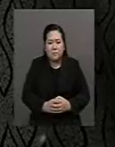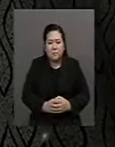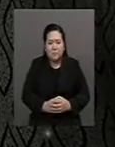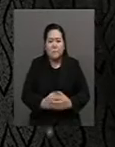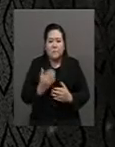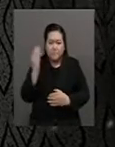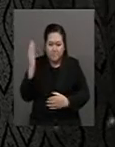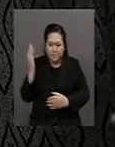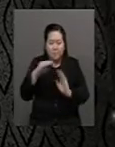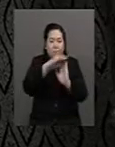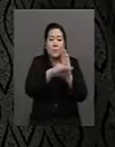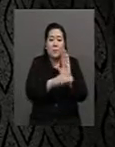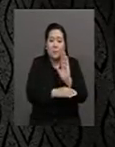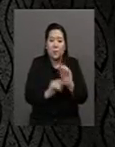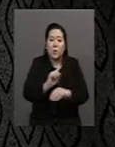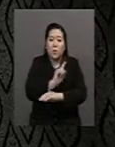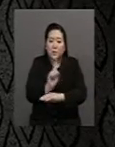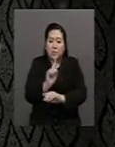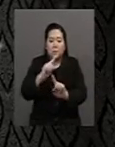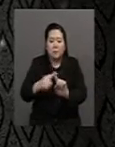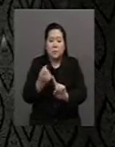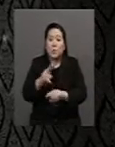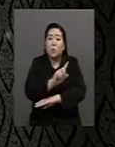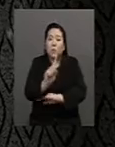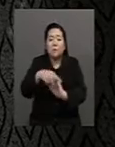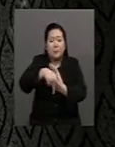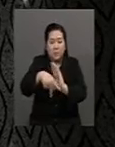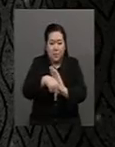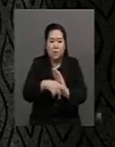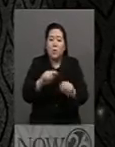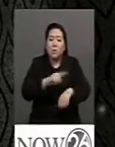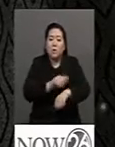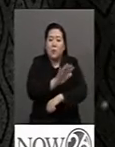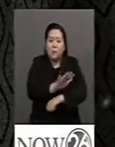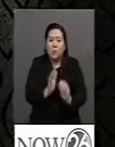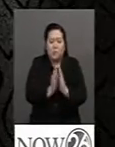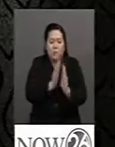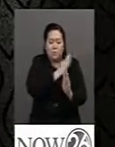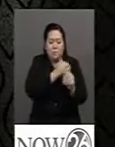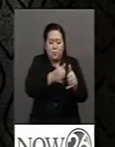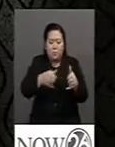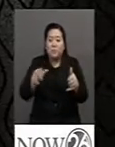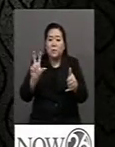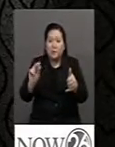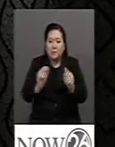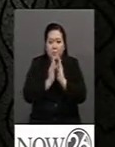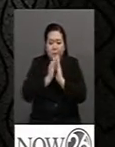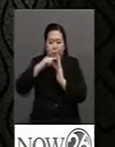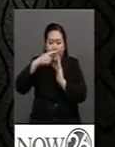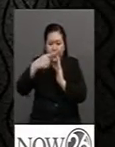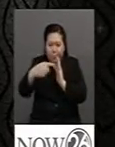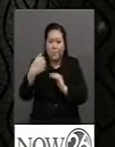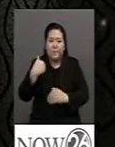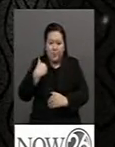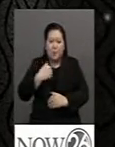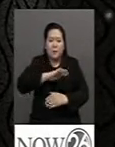รูปสวดพระพุทธมนต์จบมีพระธรรมเทศนากัน1พระ4รูปสวดธรรมคาถาแต่งกายเครื่องแบบเต็มย